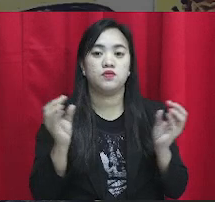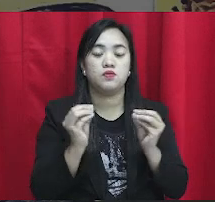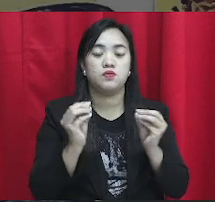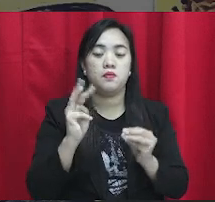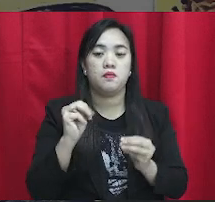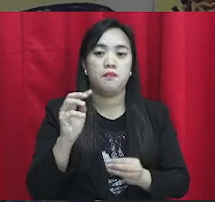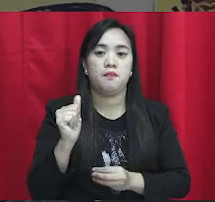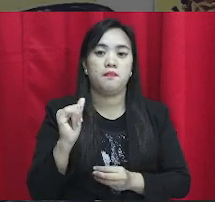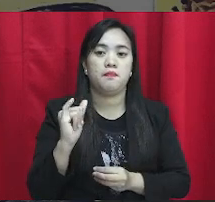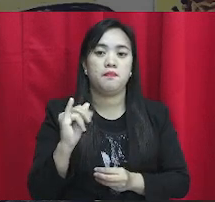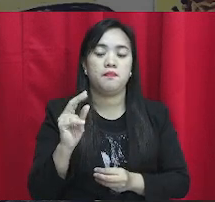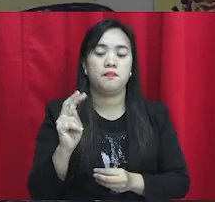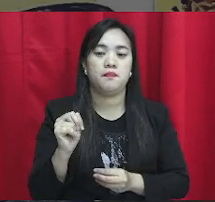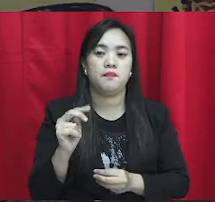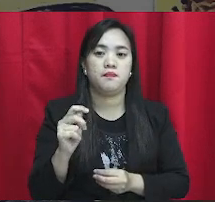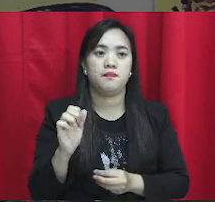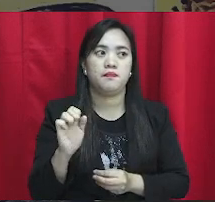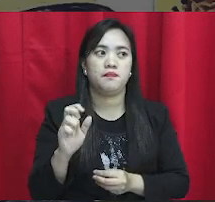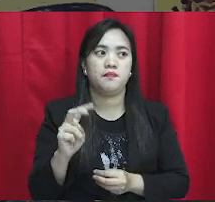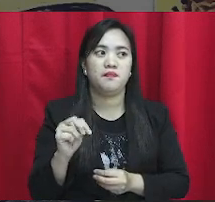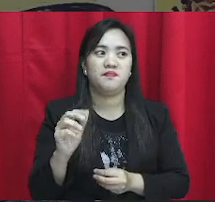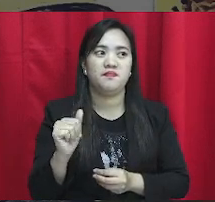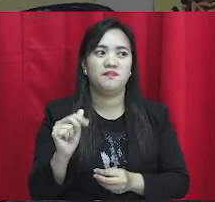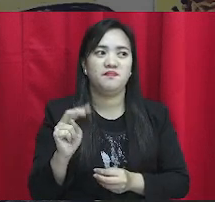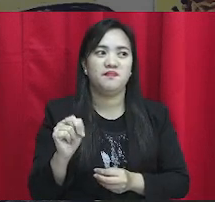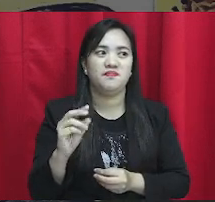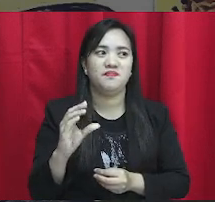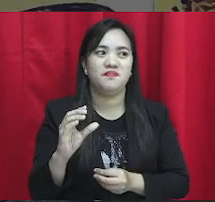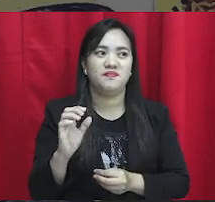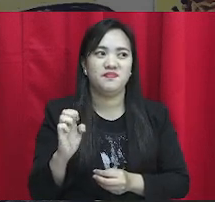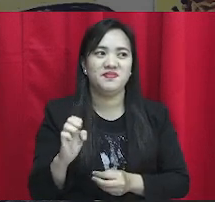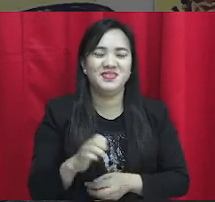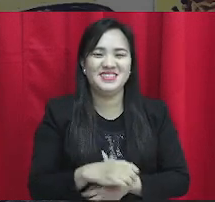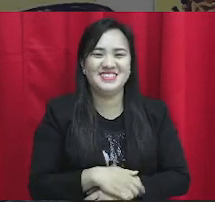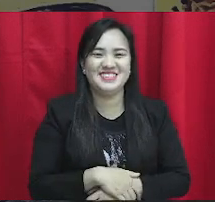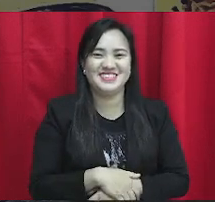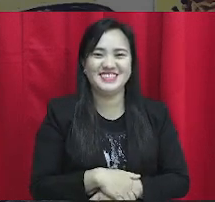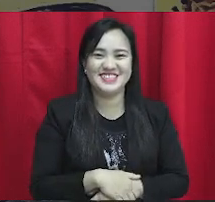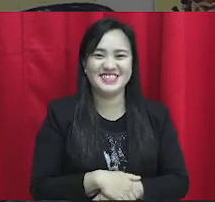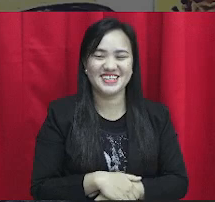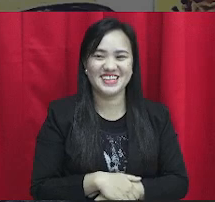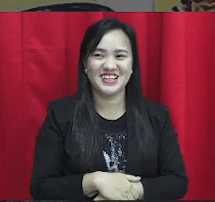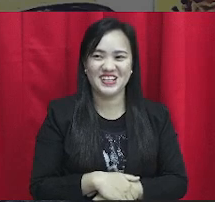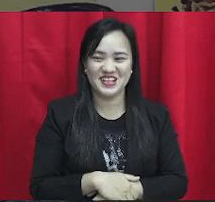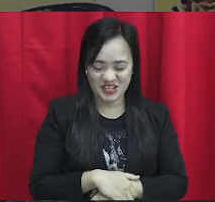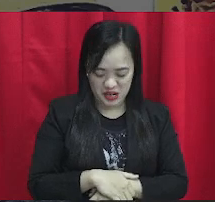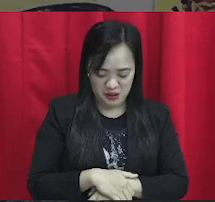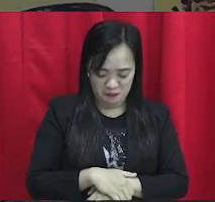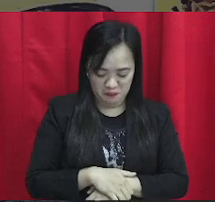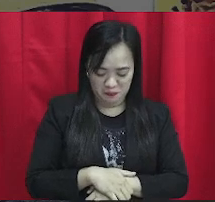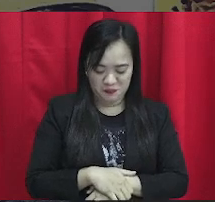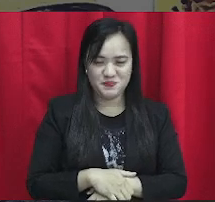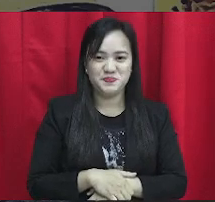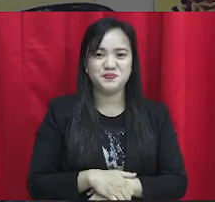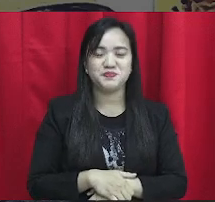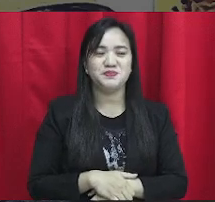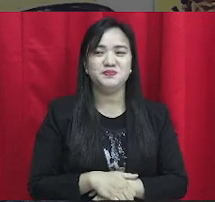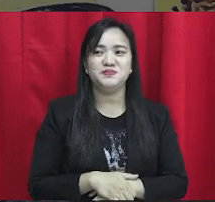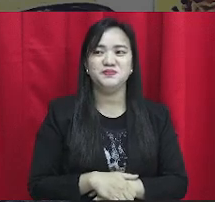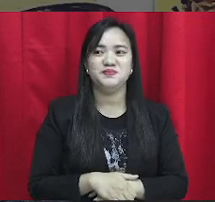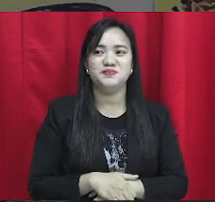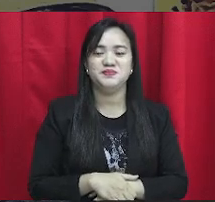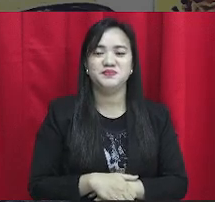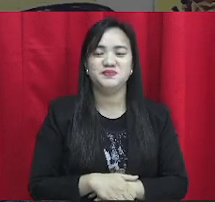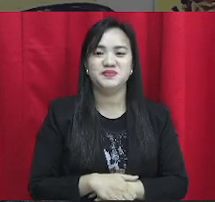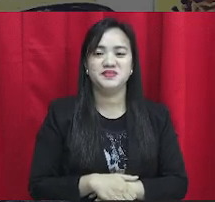Walang maintenance. Uy, walang maintenance? Aray! Oh, dahil nasaktan mo yung katabi si mo na eh. Yung katabi mo may maintenance sa yan. Ilan taon na